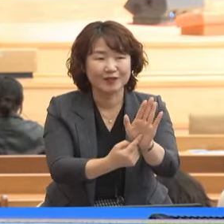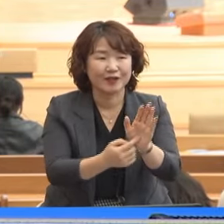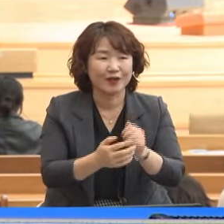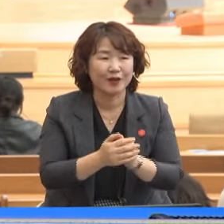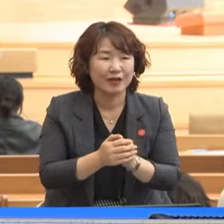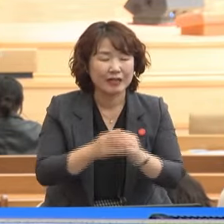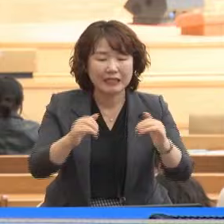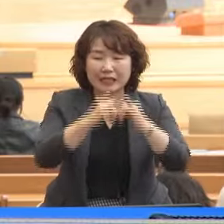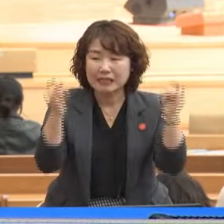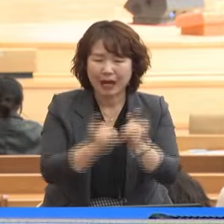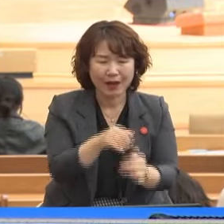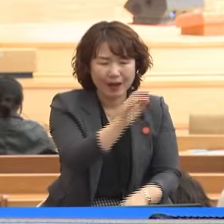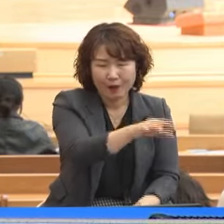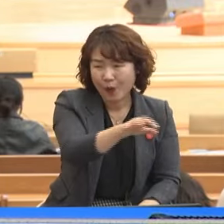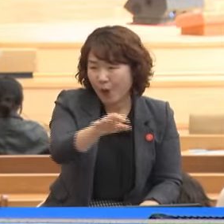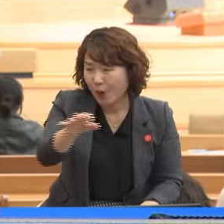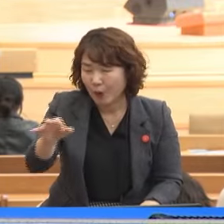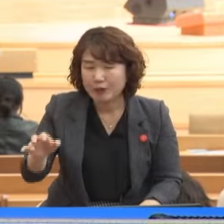사회